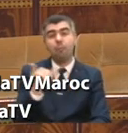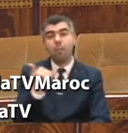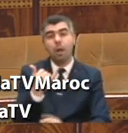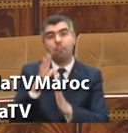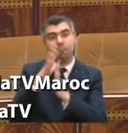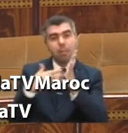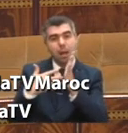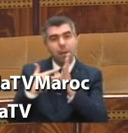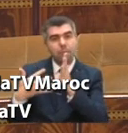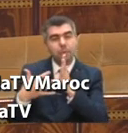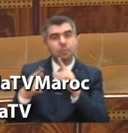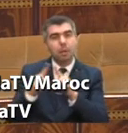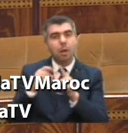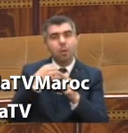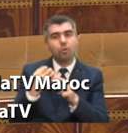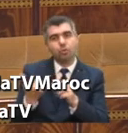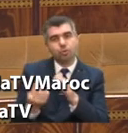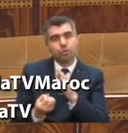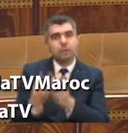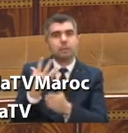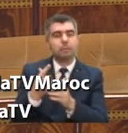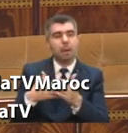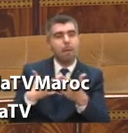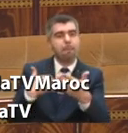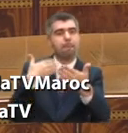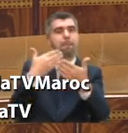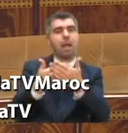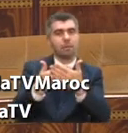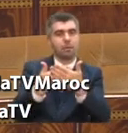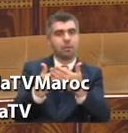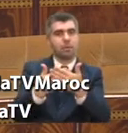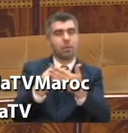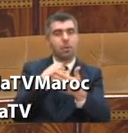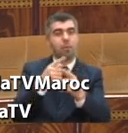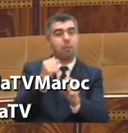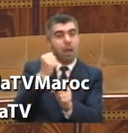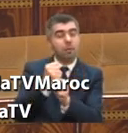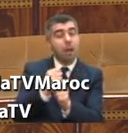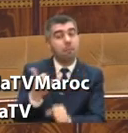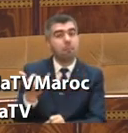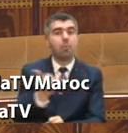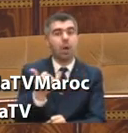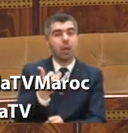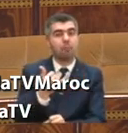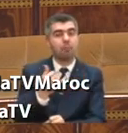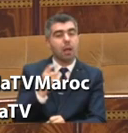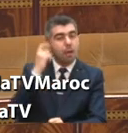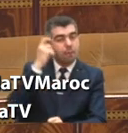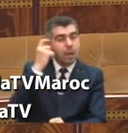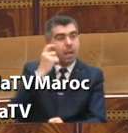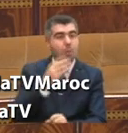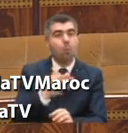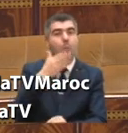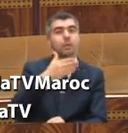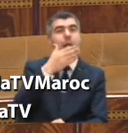لإعادة تحريك العجلة الاقتصادية ما بعد حالة الطوارئ الصحية؟ هذا هو الأمل سيد الوزير، خصكم تركزوا عليه كثير كثير، لأن